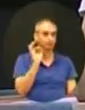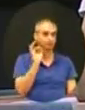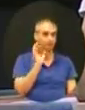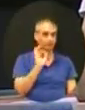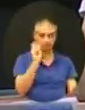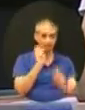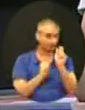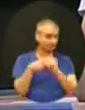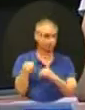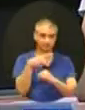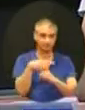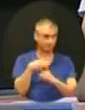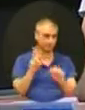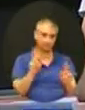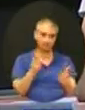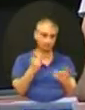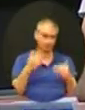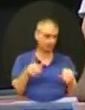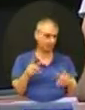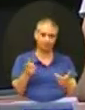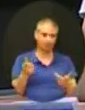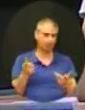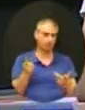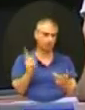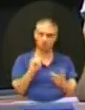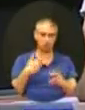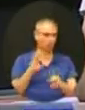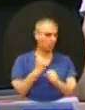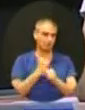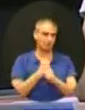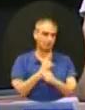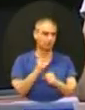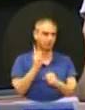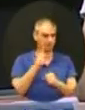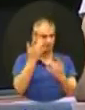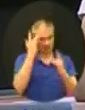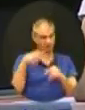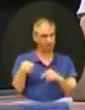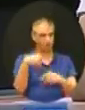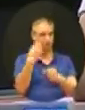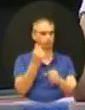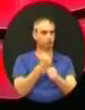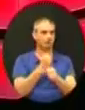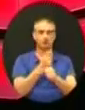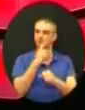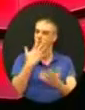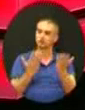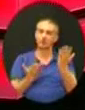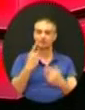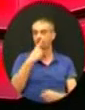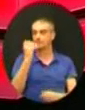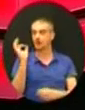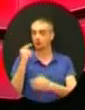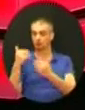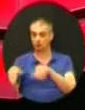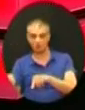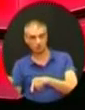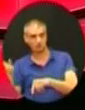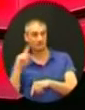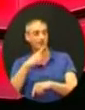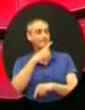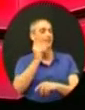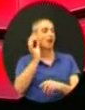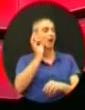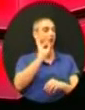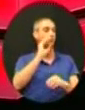של האנשים, של הנכים, הם לא יעבדו. צריך לדאוג להם. אבל יש הבדל בין 100% נכות ובין